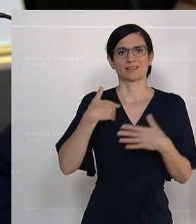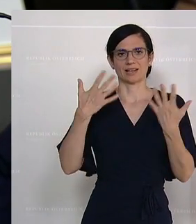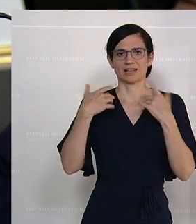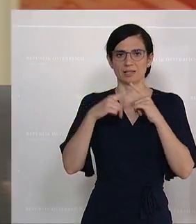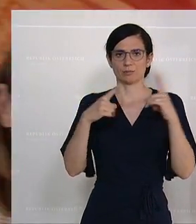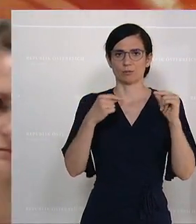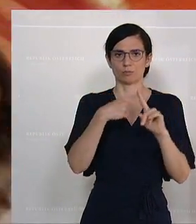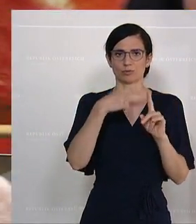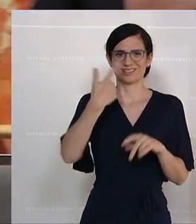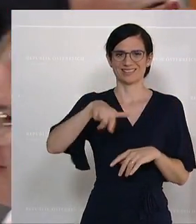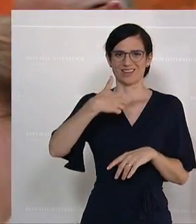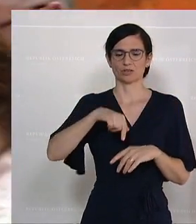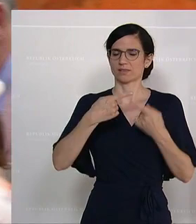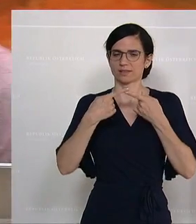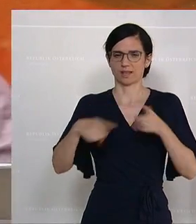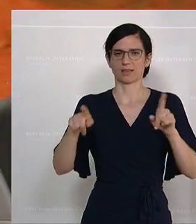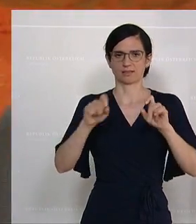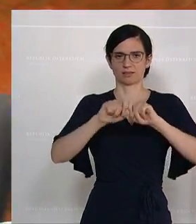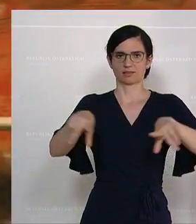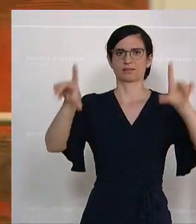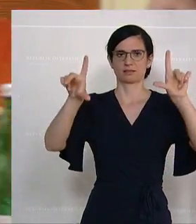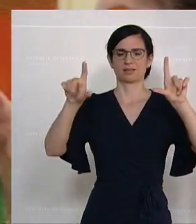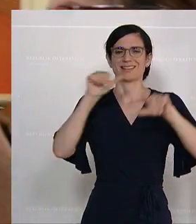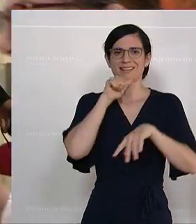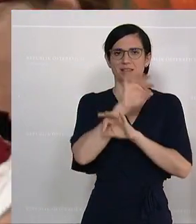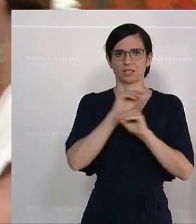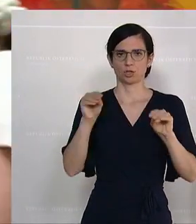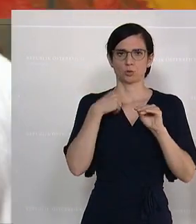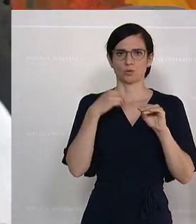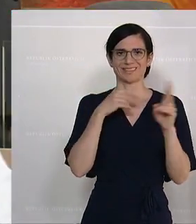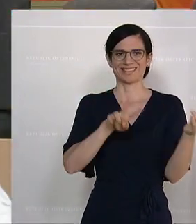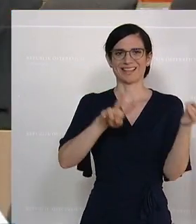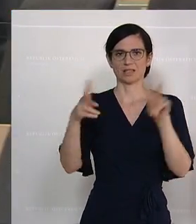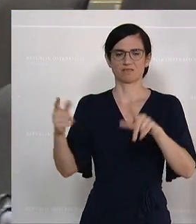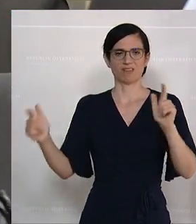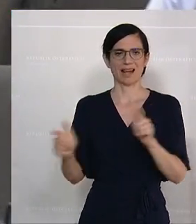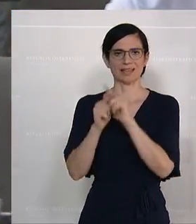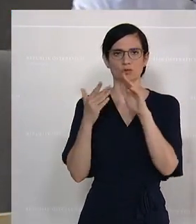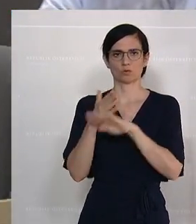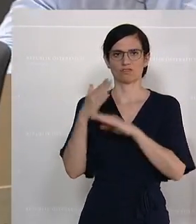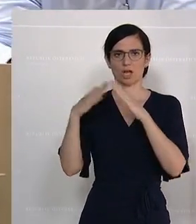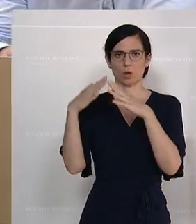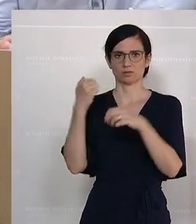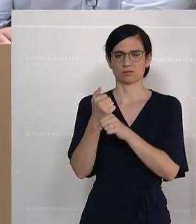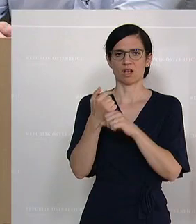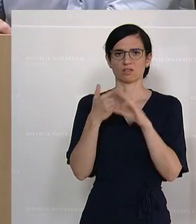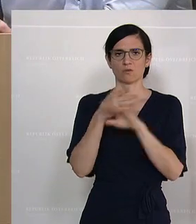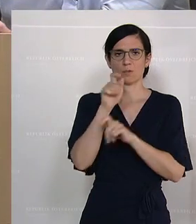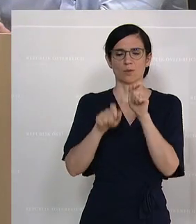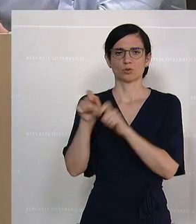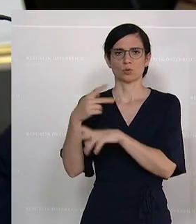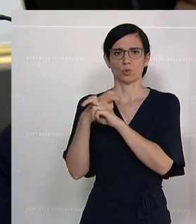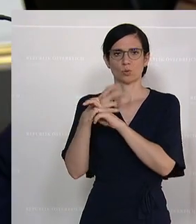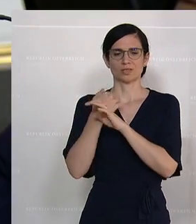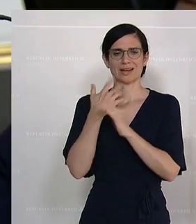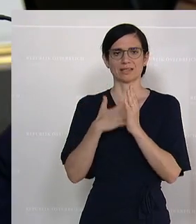er wird 2022 nicht nur seine funktion als transferleistung für haushalte für die für personen in österreich im